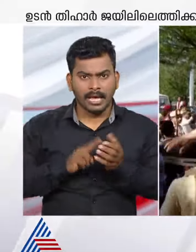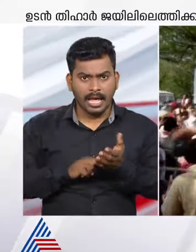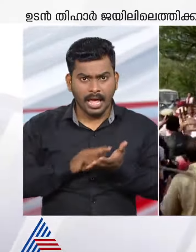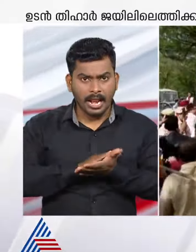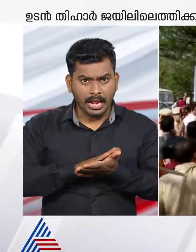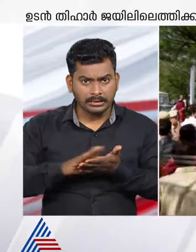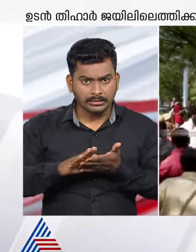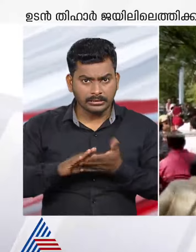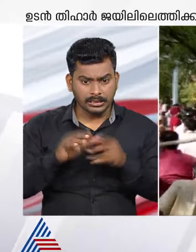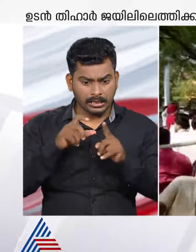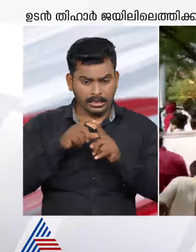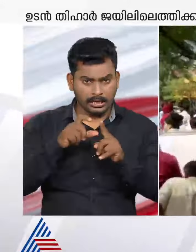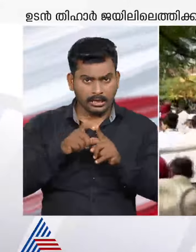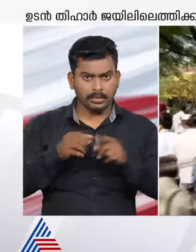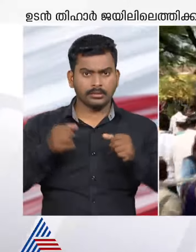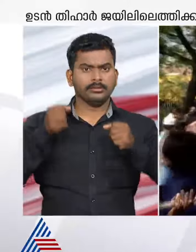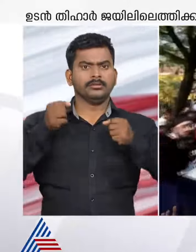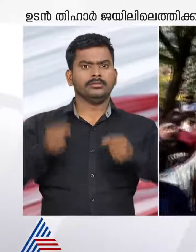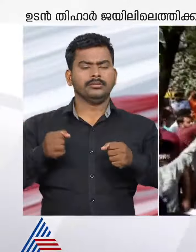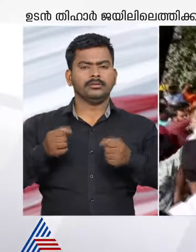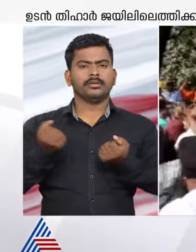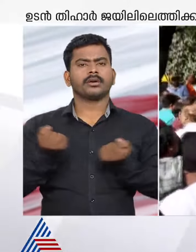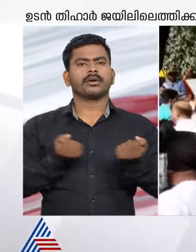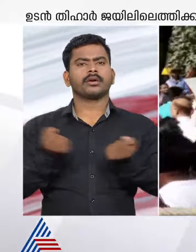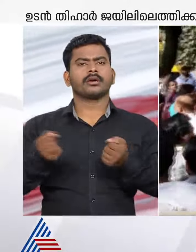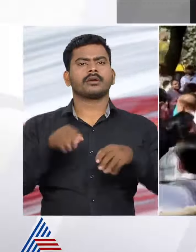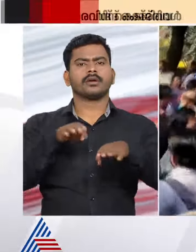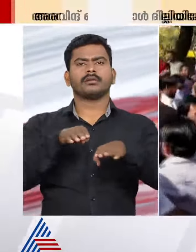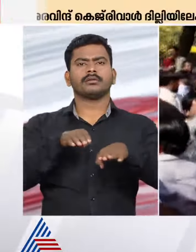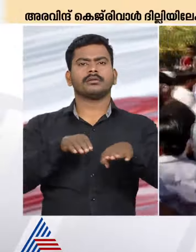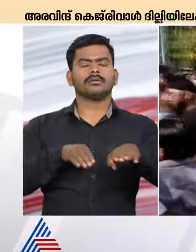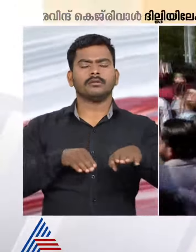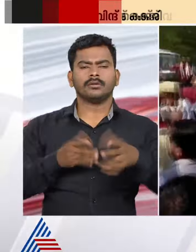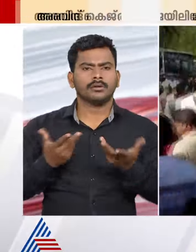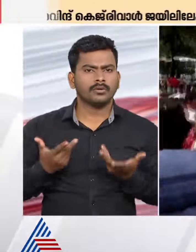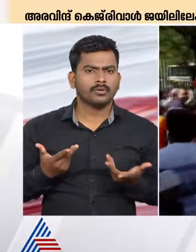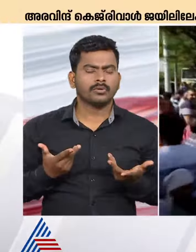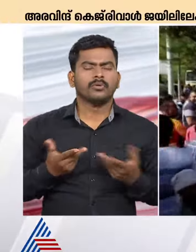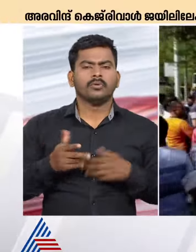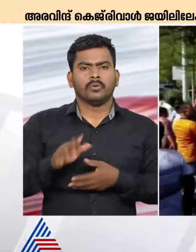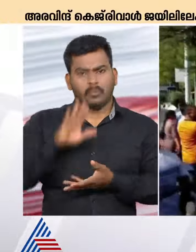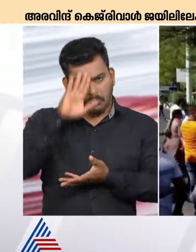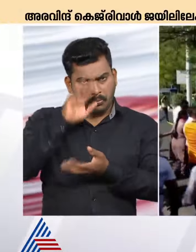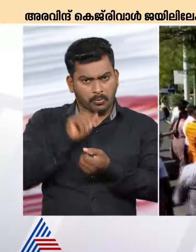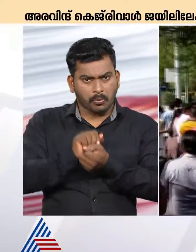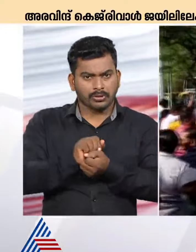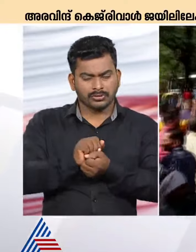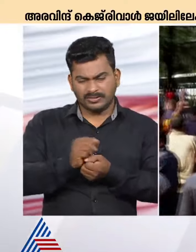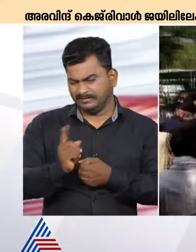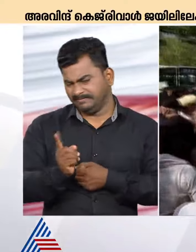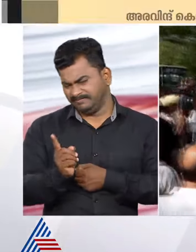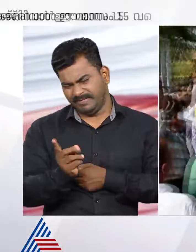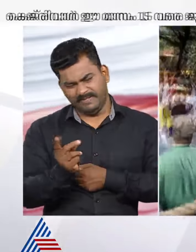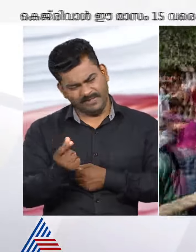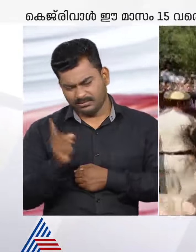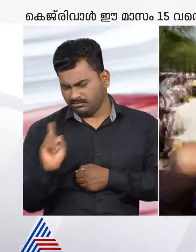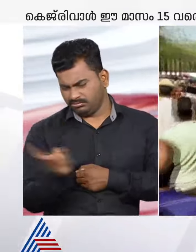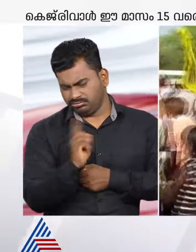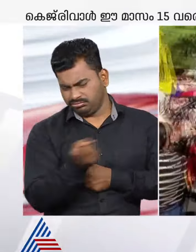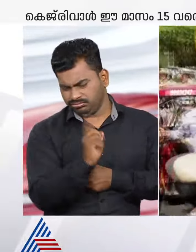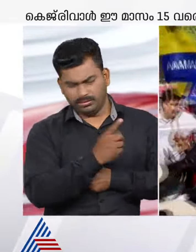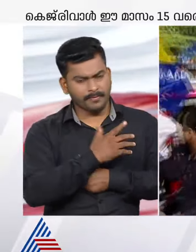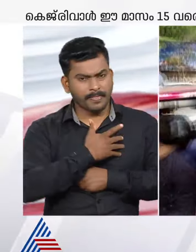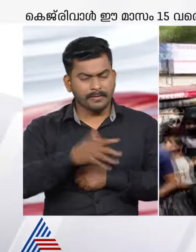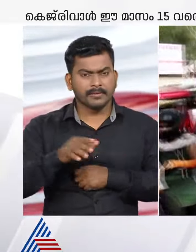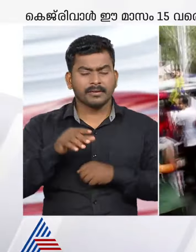പൂർണ്ണമായും തടസ്സപ്പെടുത്തിക്കൊണ്ടുള്ള പ്രവർത്തകരുടെ പ്രതിഷേധം വരുന്നത് എന്നതാണ് ഏറ്റവും ശ്രദ്ധേയമായ കാര്യം. അതായത് പ്രതിഷേധം അടുത്ത ഘട്ടത്തിലേക്ക് പ്രവർത്തകർ കൊണ്ടുപോകുന്നു.